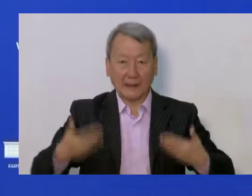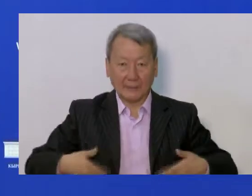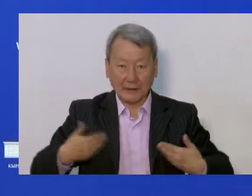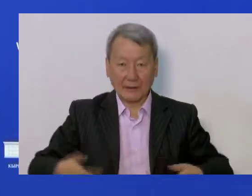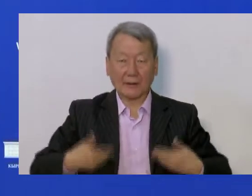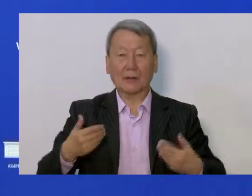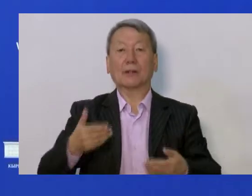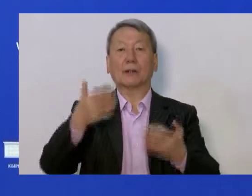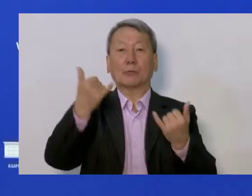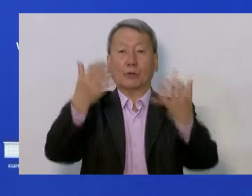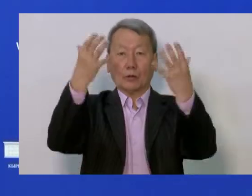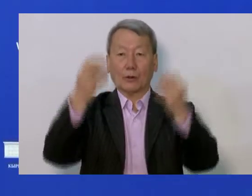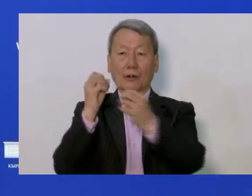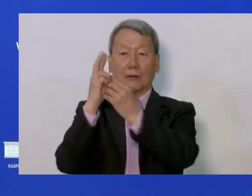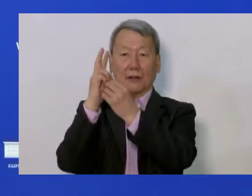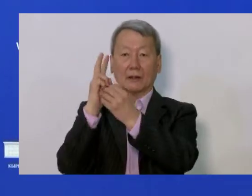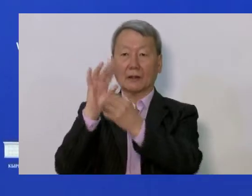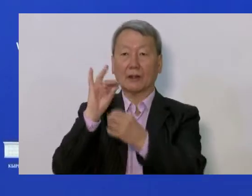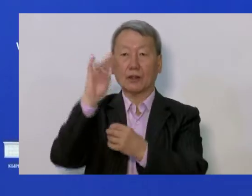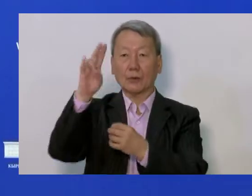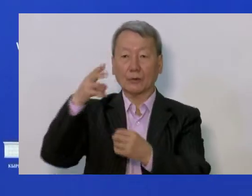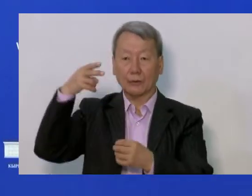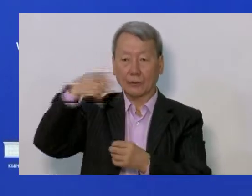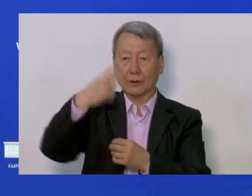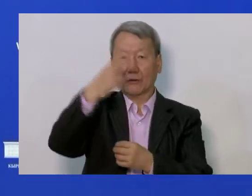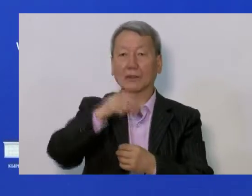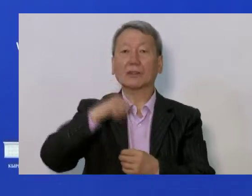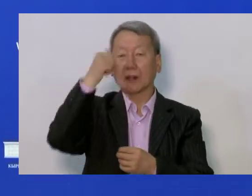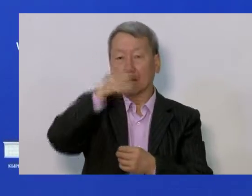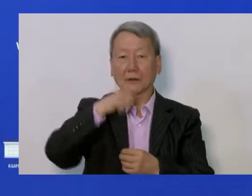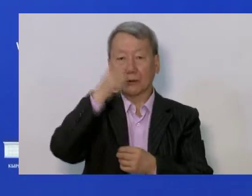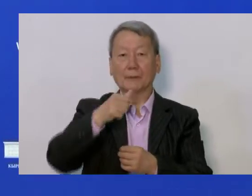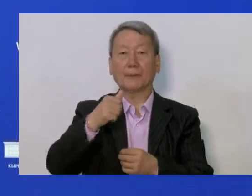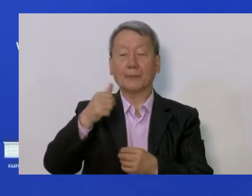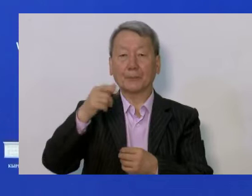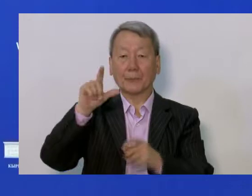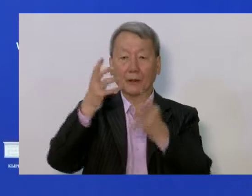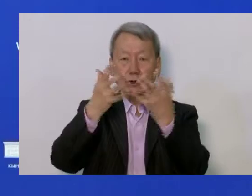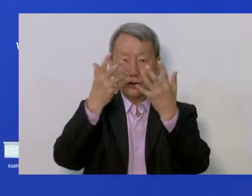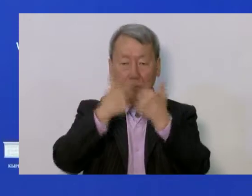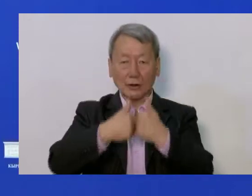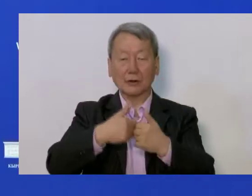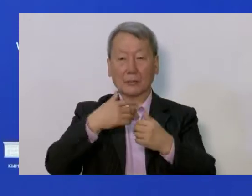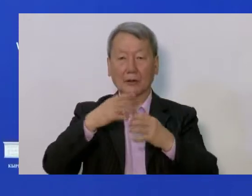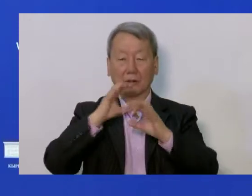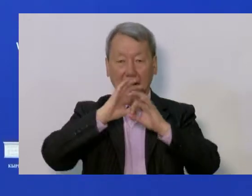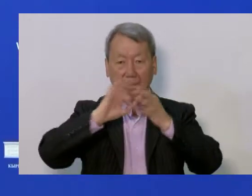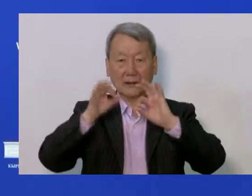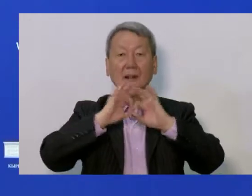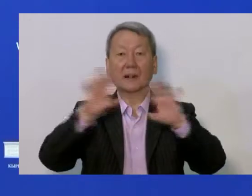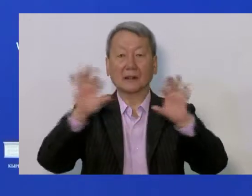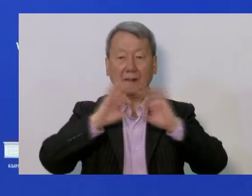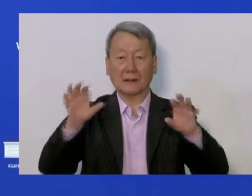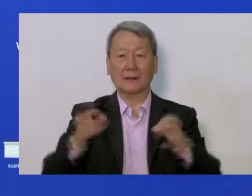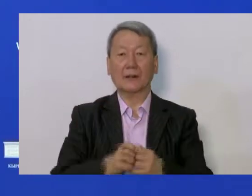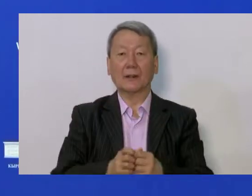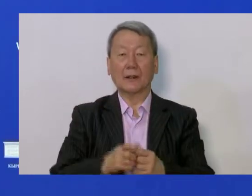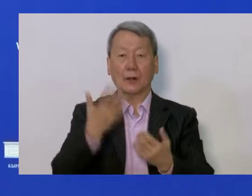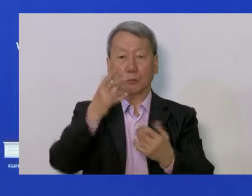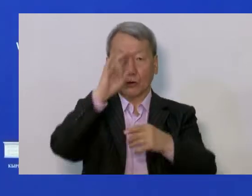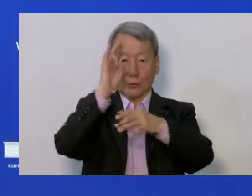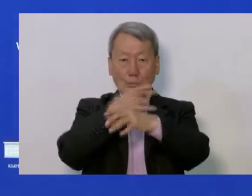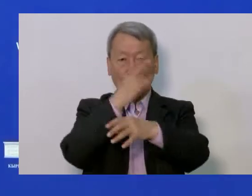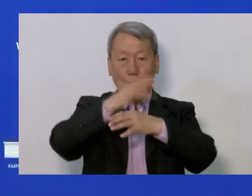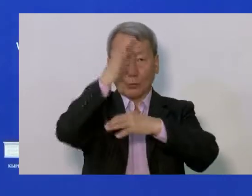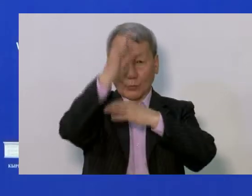саламатсыздарбы? Бүгүнкү 12 июнь 2020 жылга карата статистикалык маалыматка токтоло кетейин. Бир